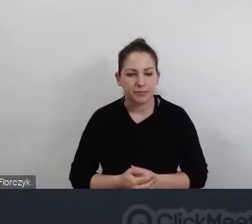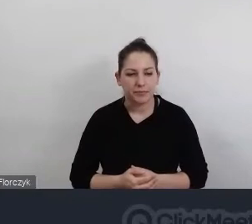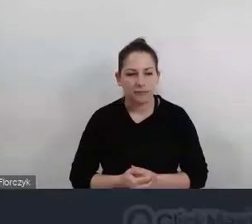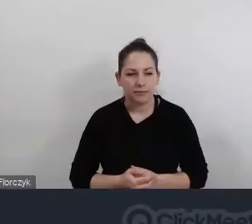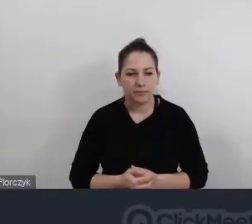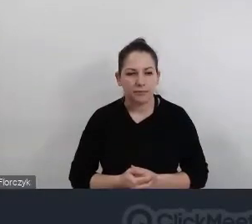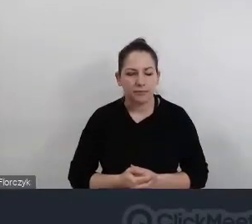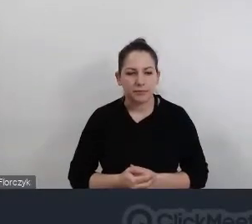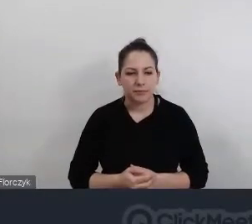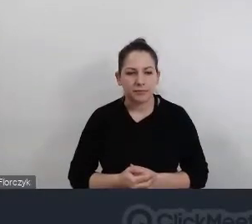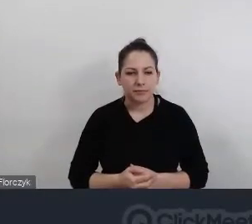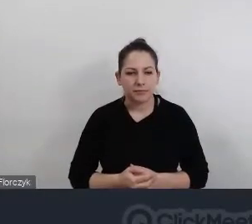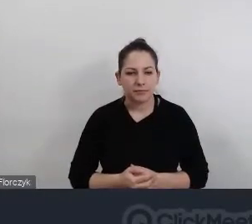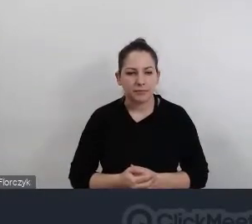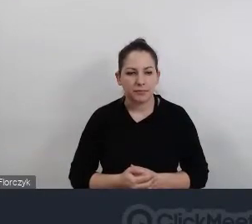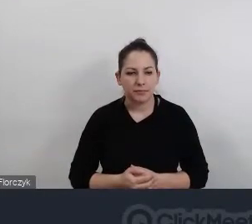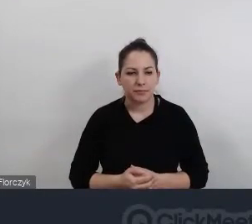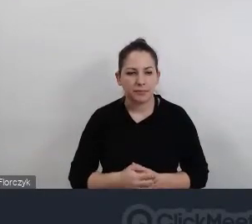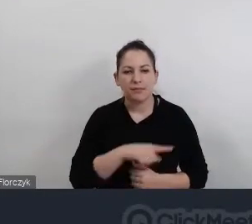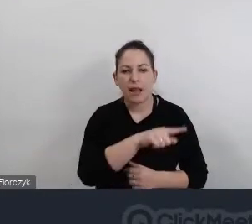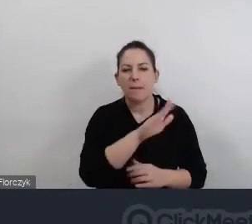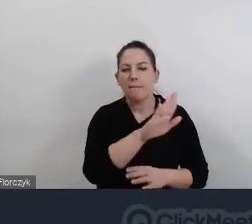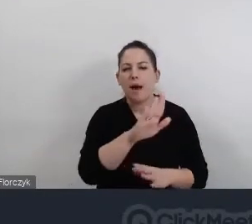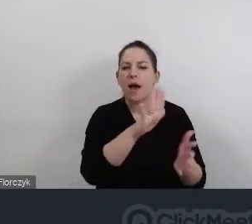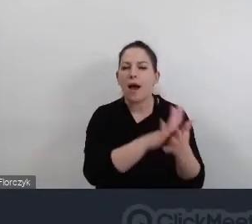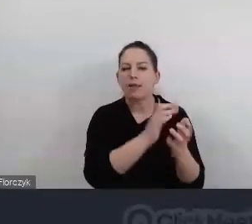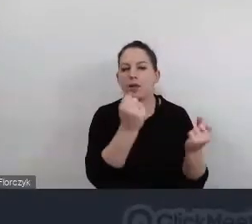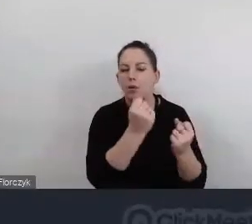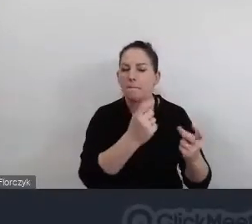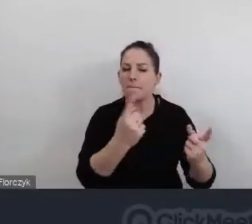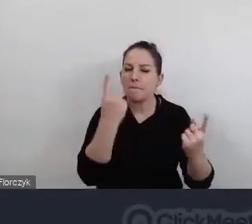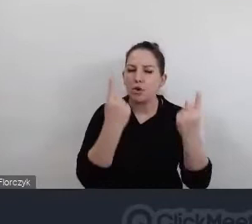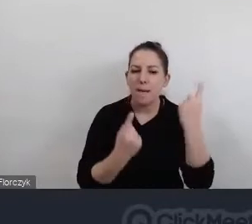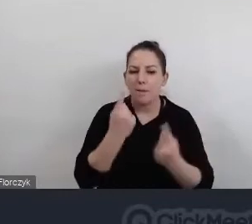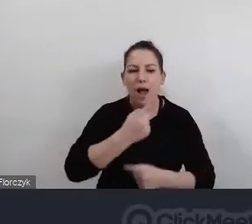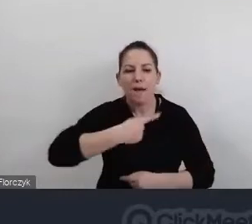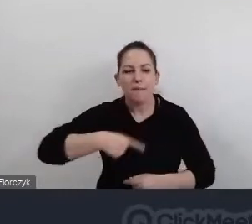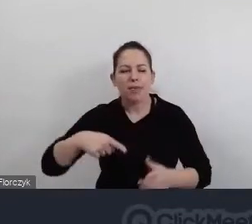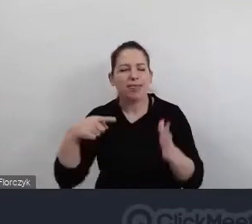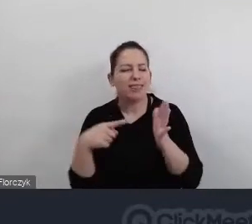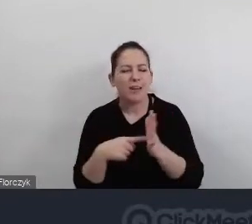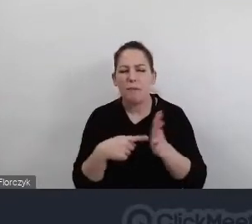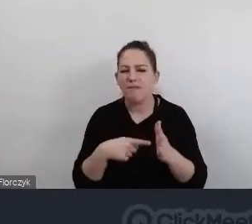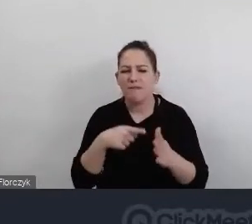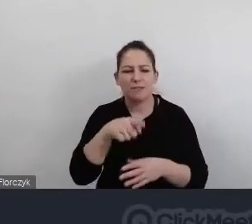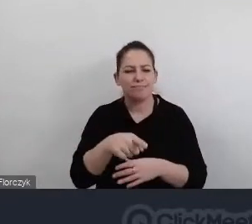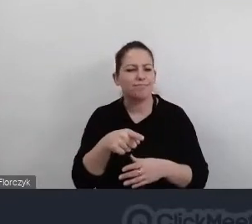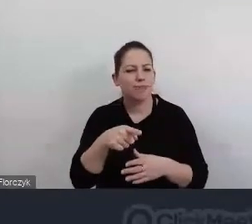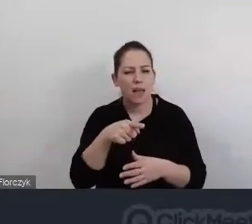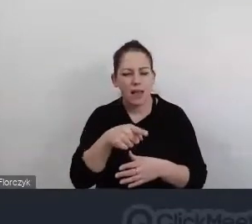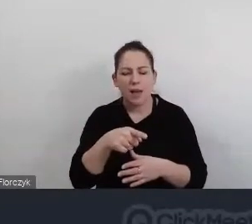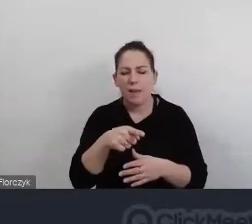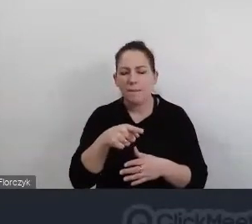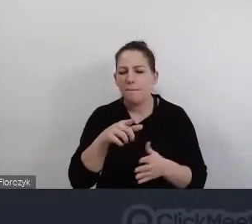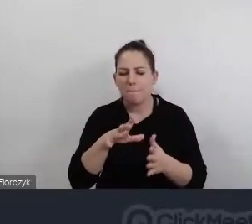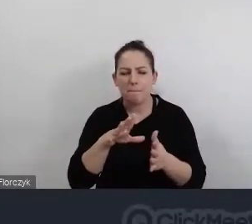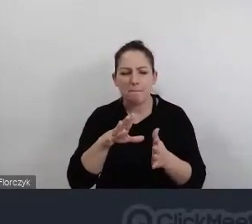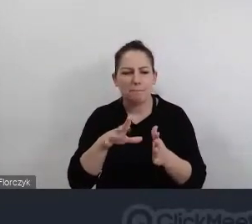mający charakter bardziej miast przemysłowych. My natomiast jesteśmy typowym miastem nastawionym na usługi, to te usługi